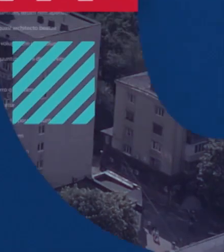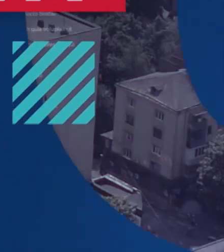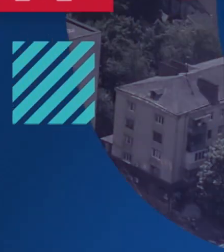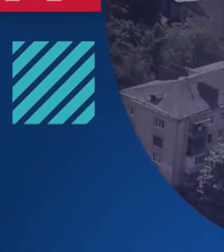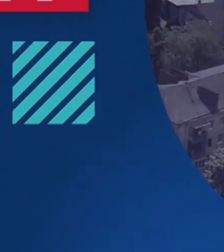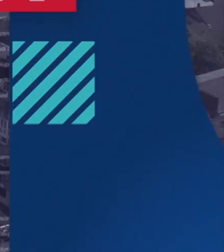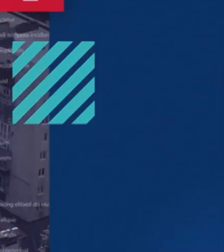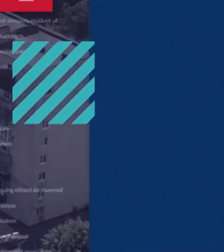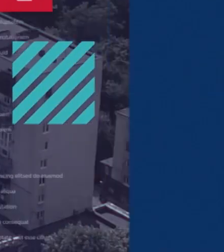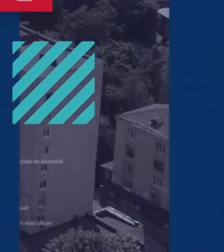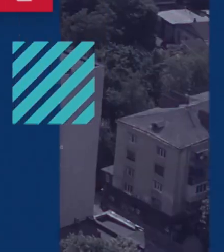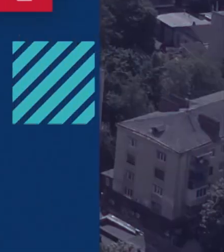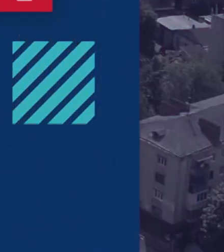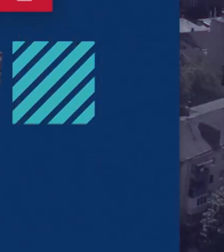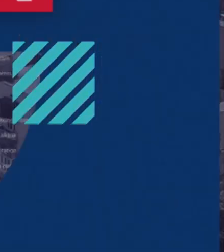Музика